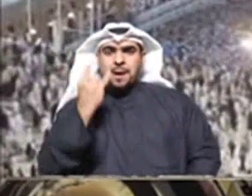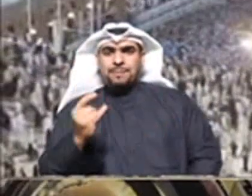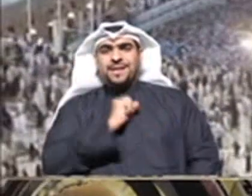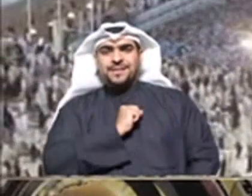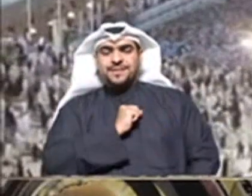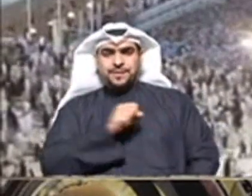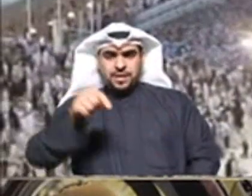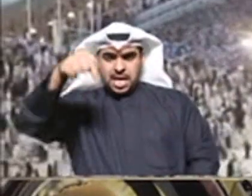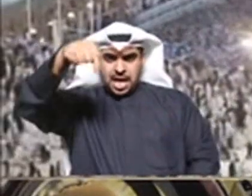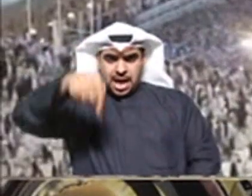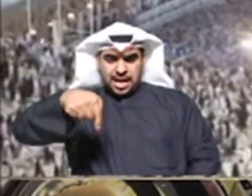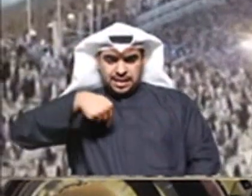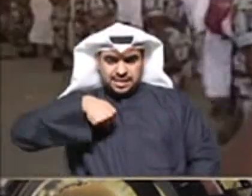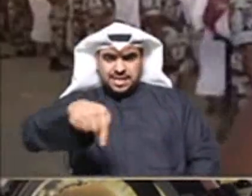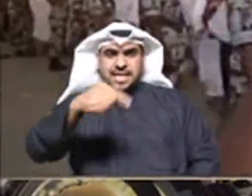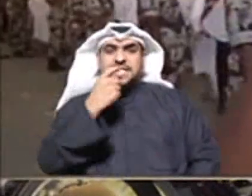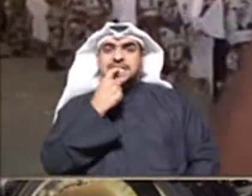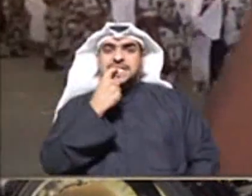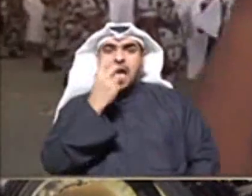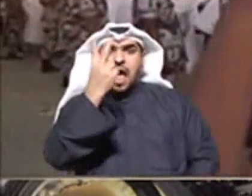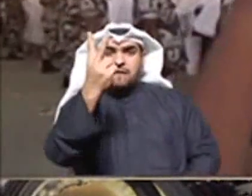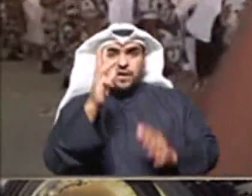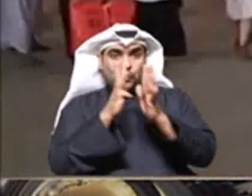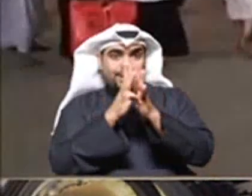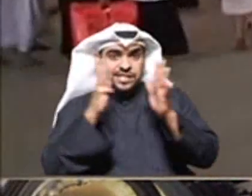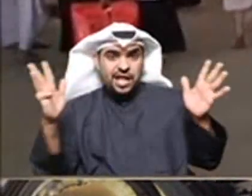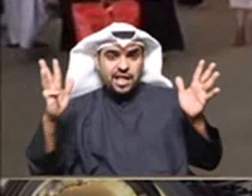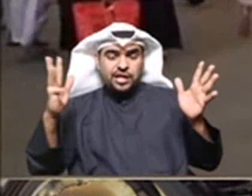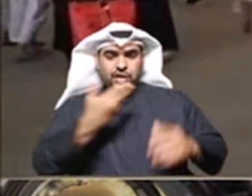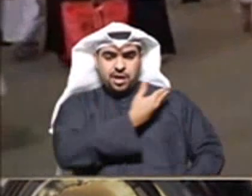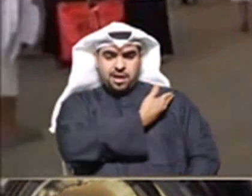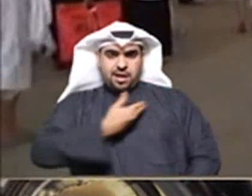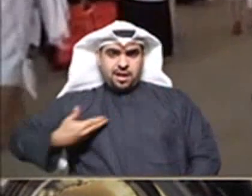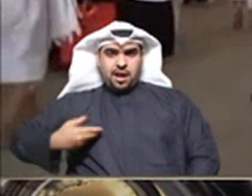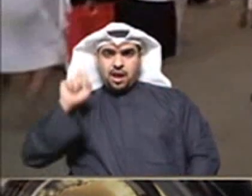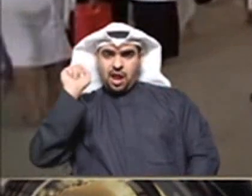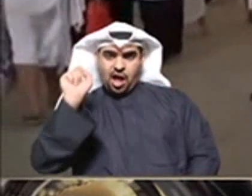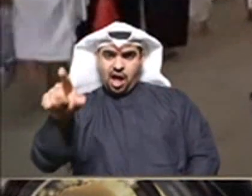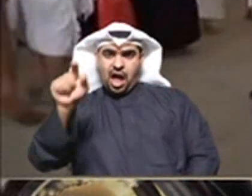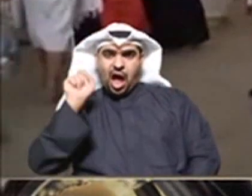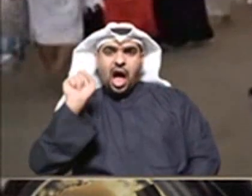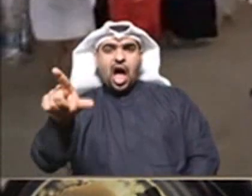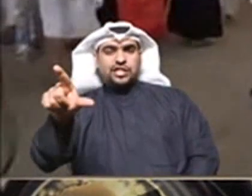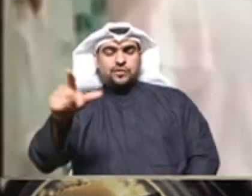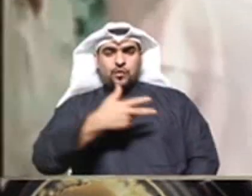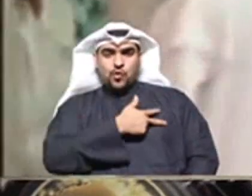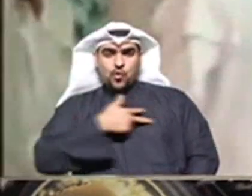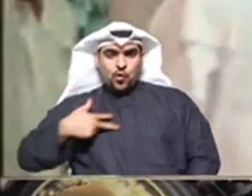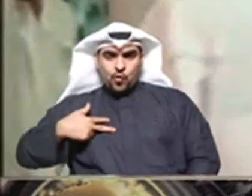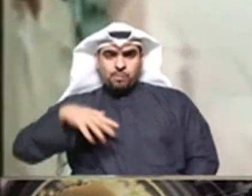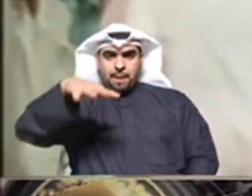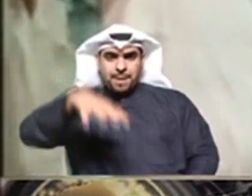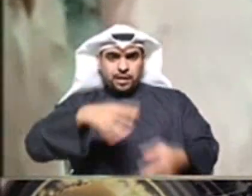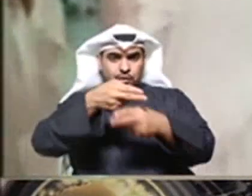استعدادا لموسم حج هذا العام، عقدت وزارة الأوقاف والشؤون الإسلامية اجتماعها الأول مع السلطات السعودية